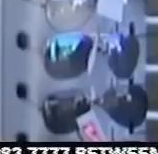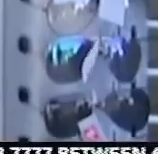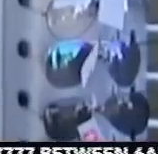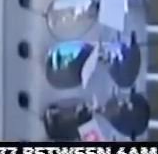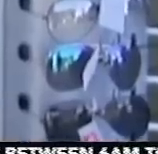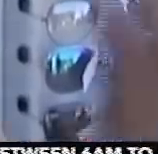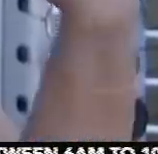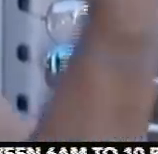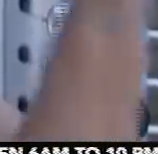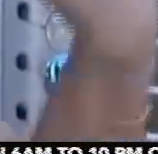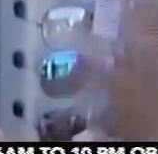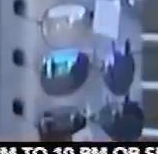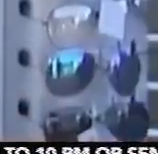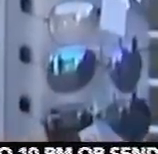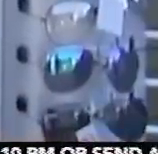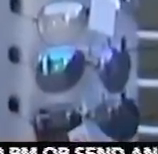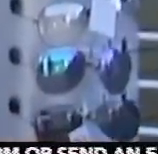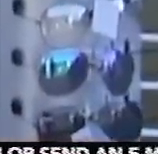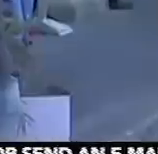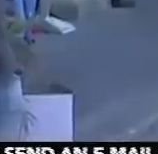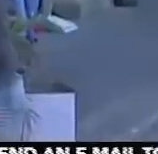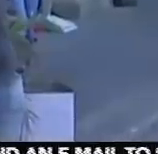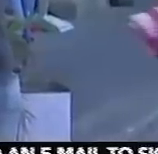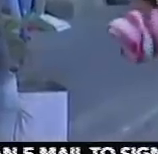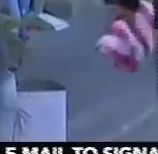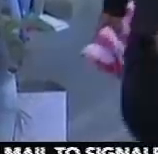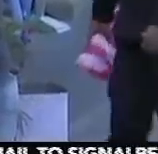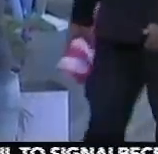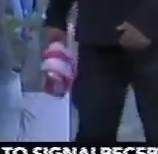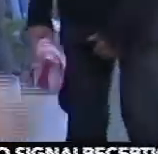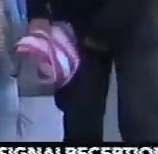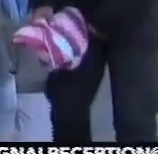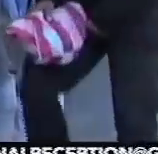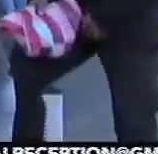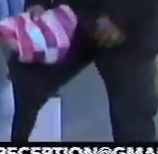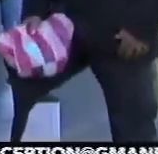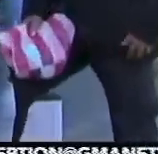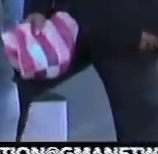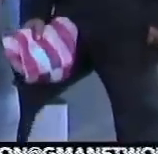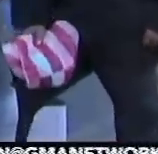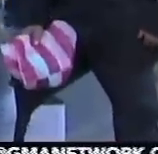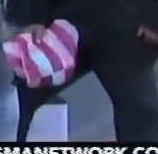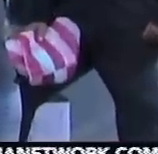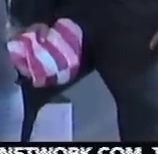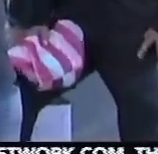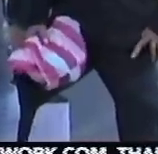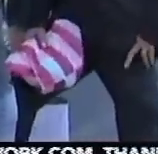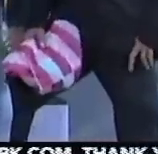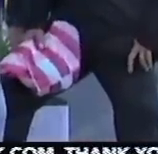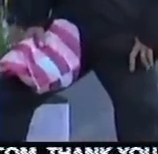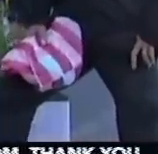mga ubo, yung mga laway na makakausap natin. Alert level po, 4 po ang required po ang face